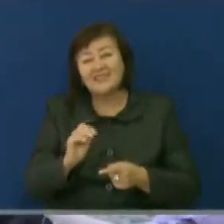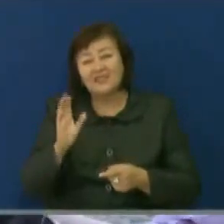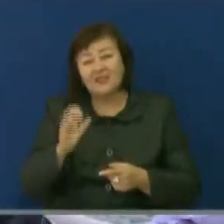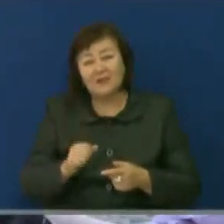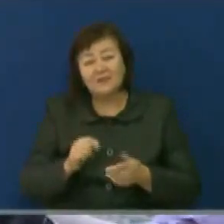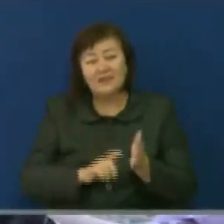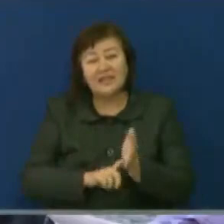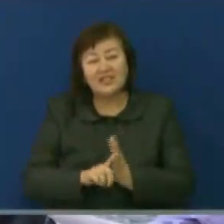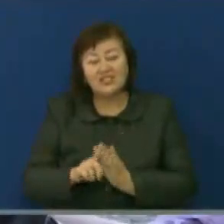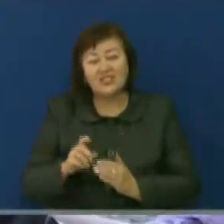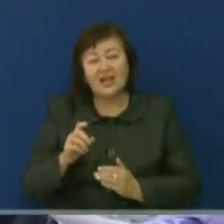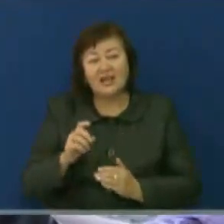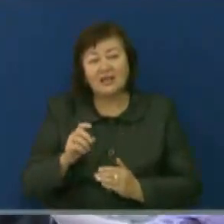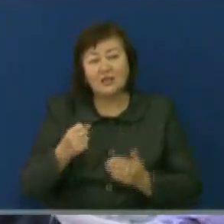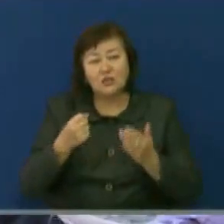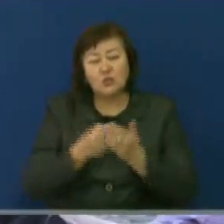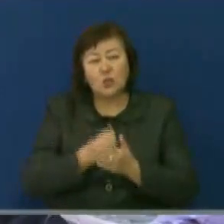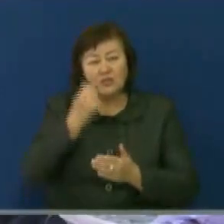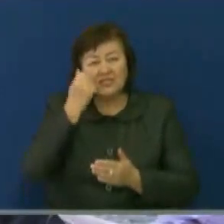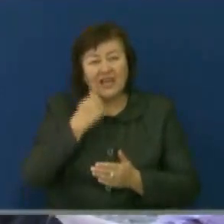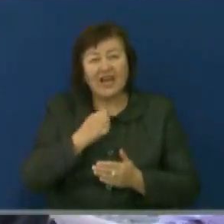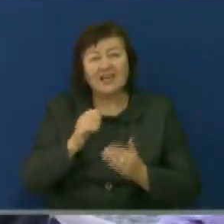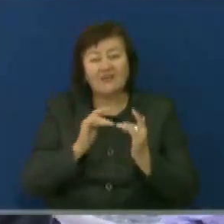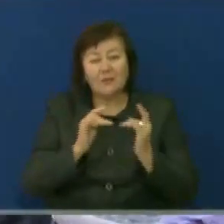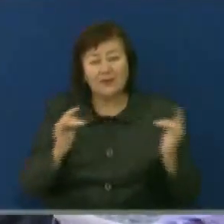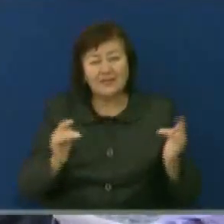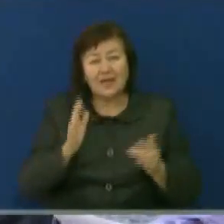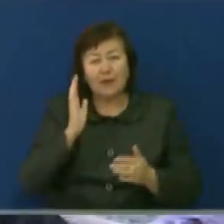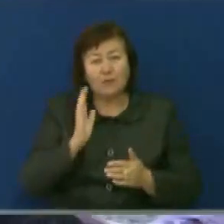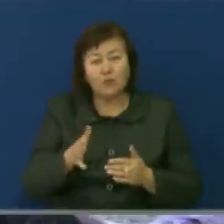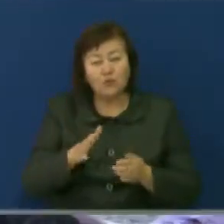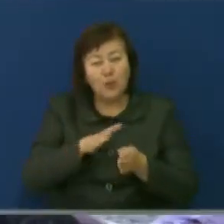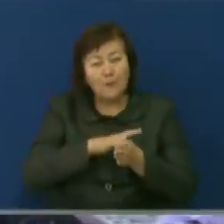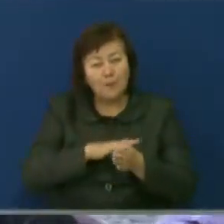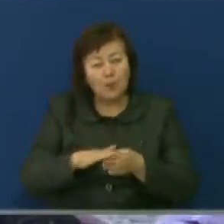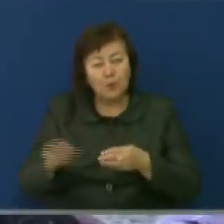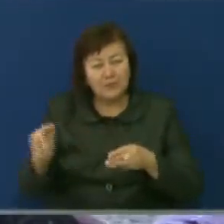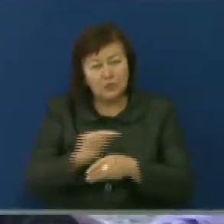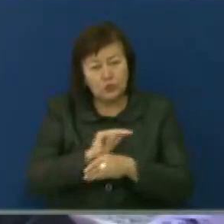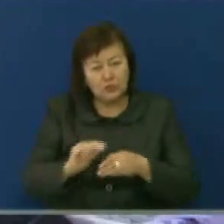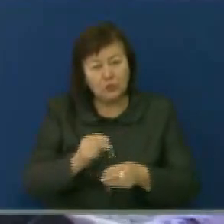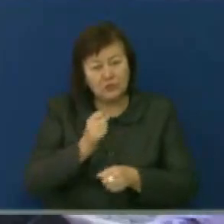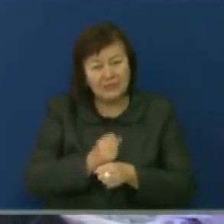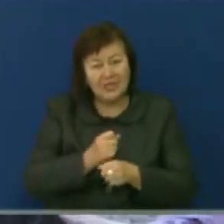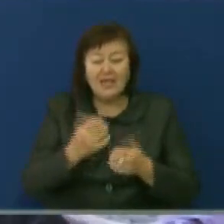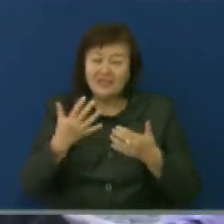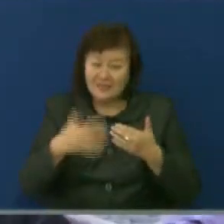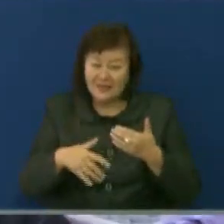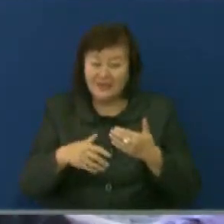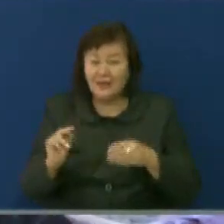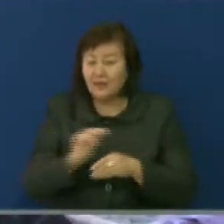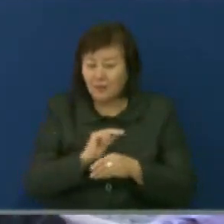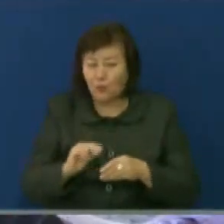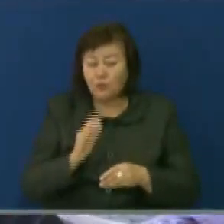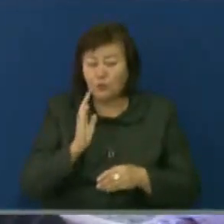улицы Сорокина до старого моста будет полностью отремонтирован средним ремонтом.